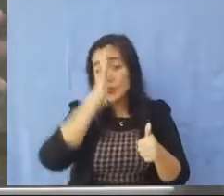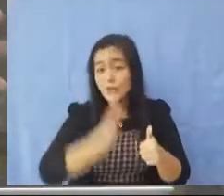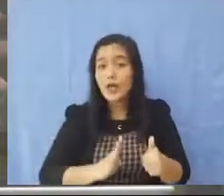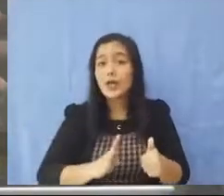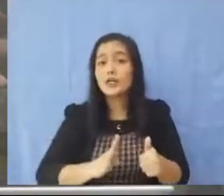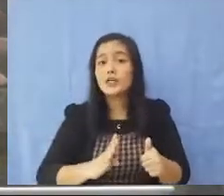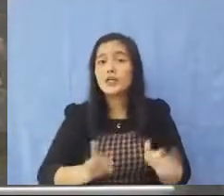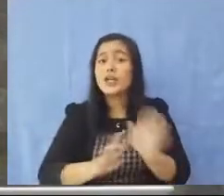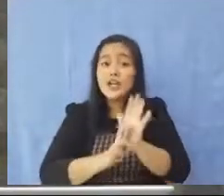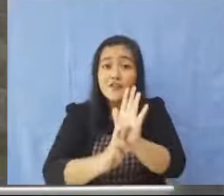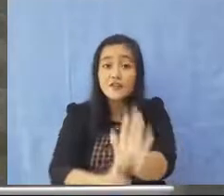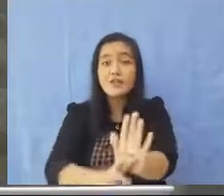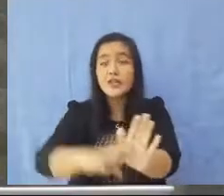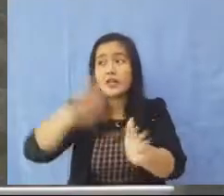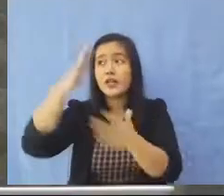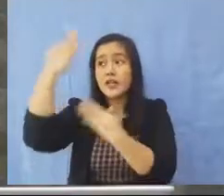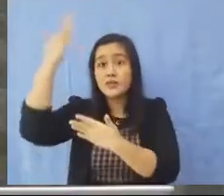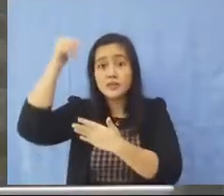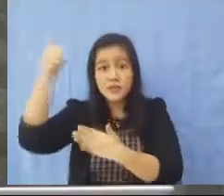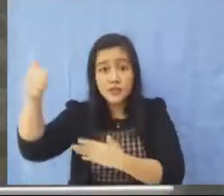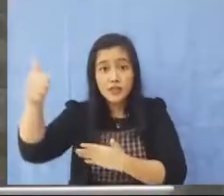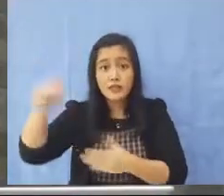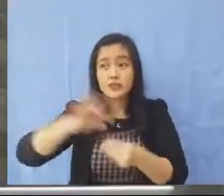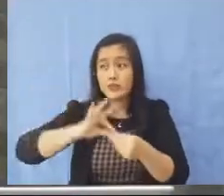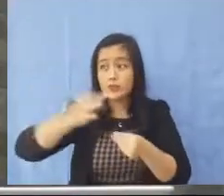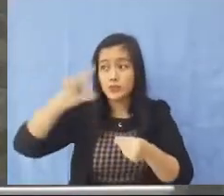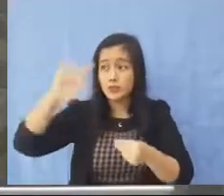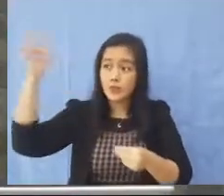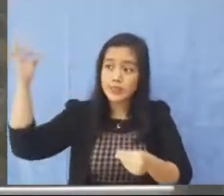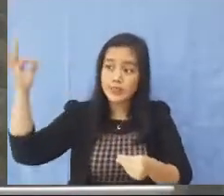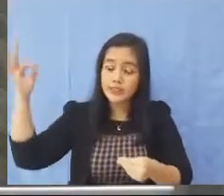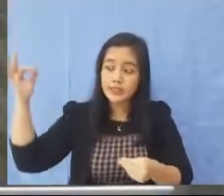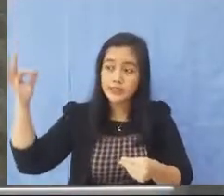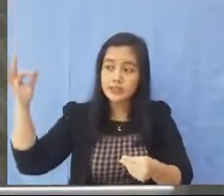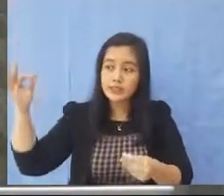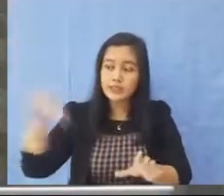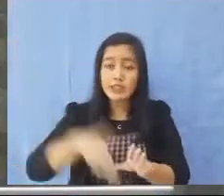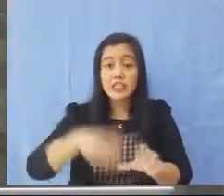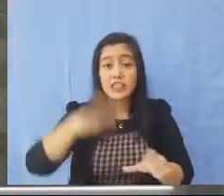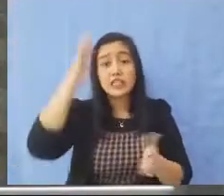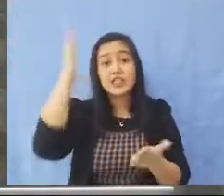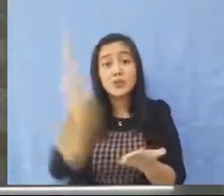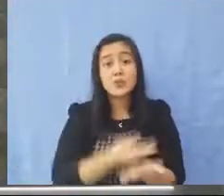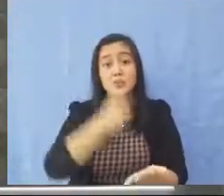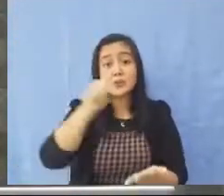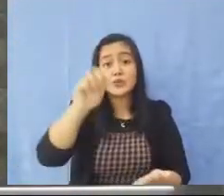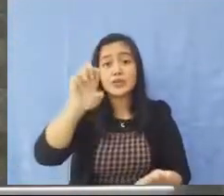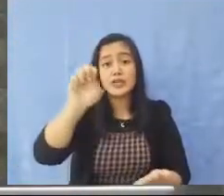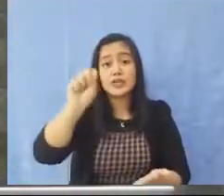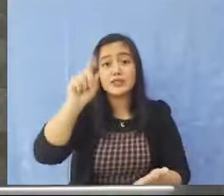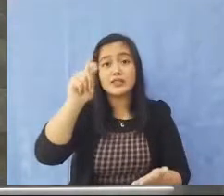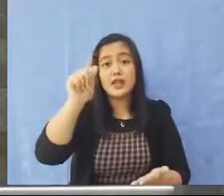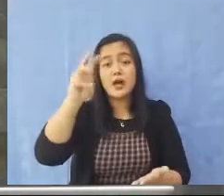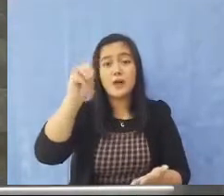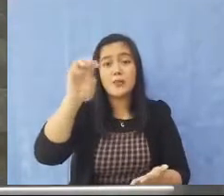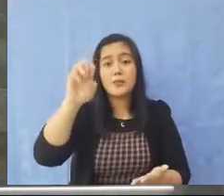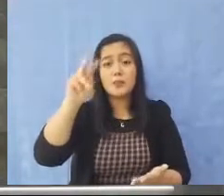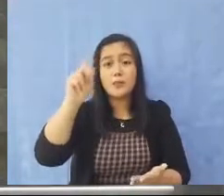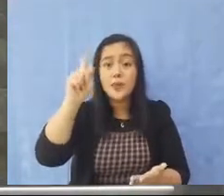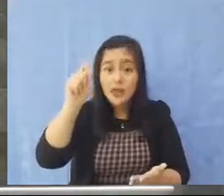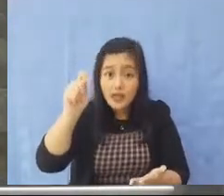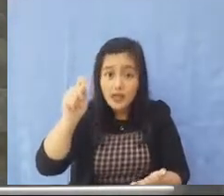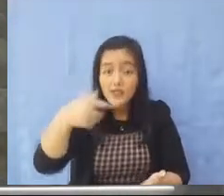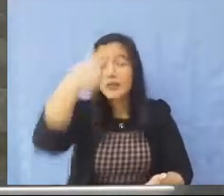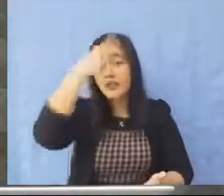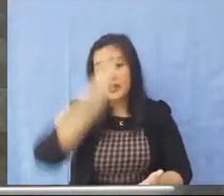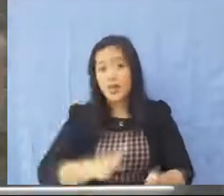spiritually. Pagdating po kasi sa New Testament, nagpakita na siya physically, even spiritually and physically, nagmanifest na